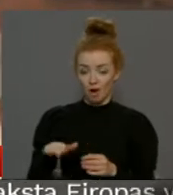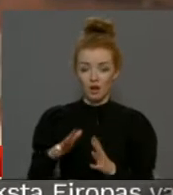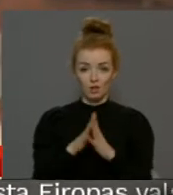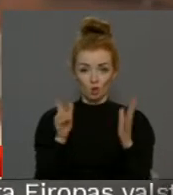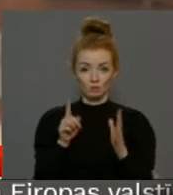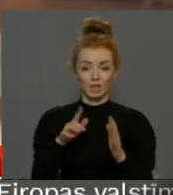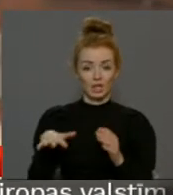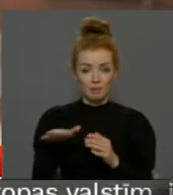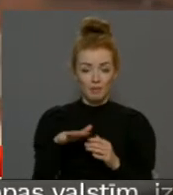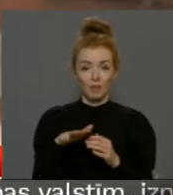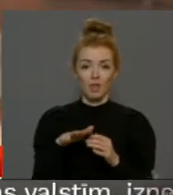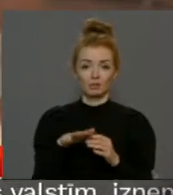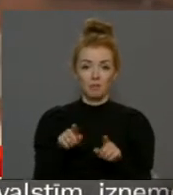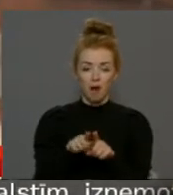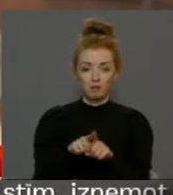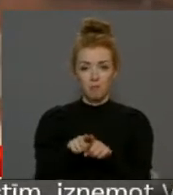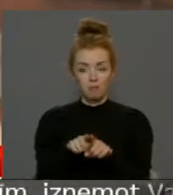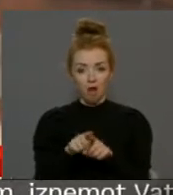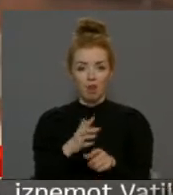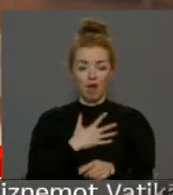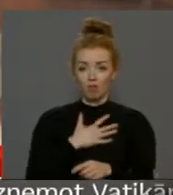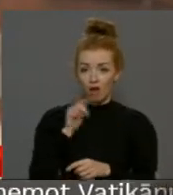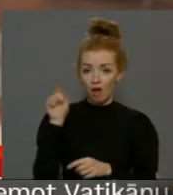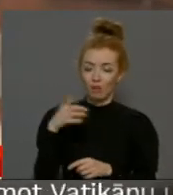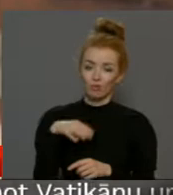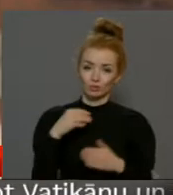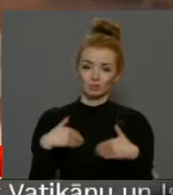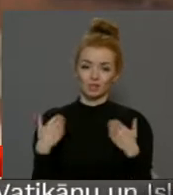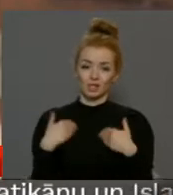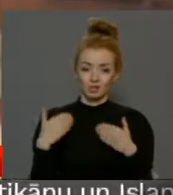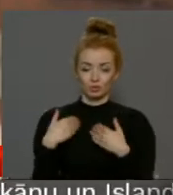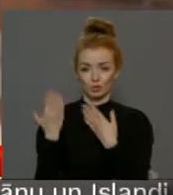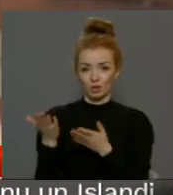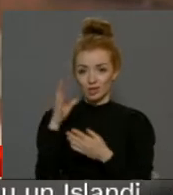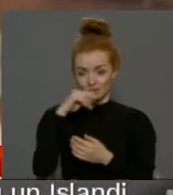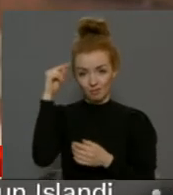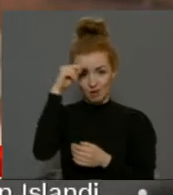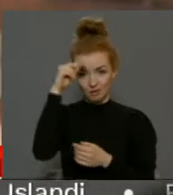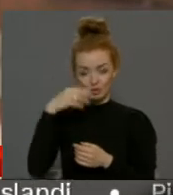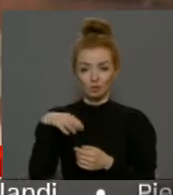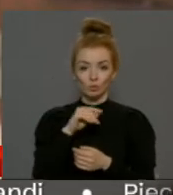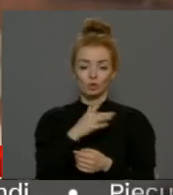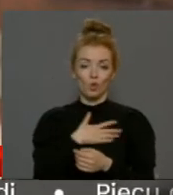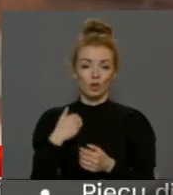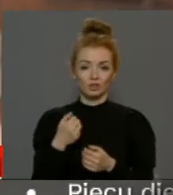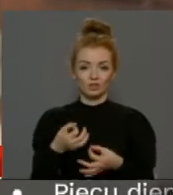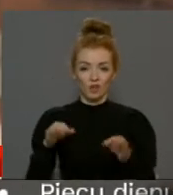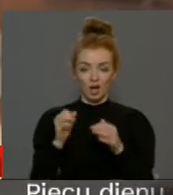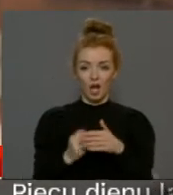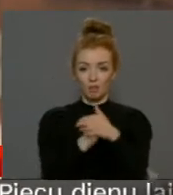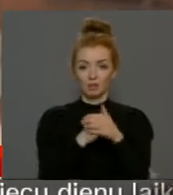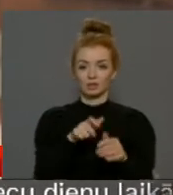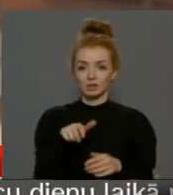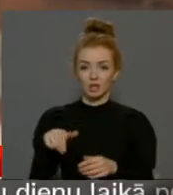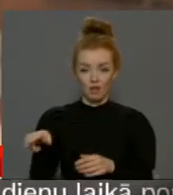ģimenes brāļi un māsu bērni Kanādā. Mums ir prieks dot viņiem iespēju mācīties. Mums ir ļoti svarīgi šeit atbalstīt cilvēkus.